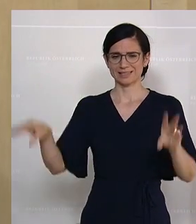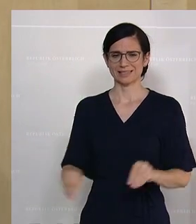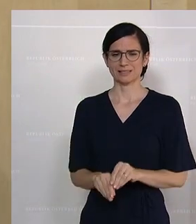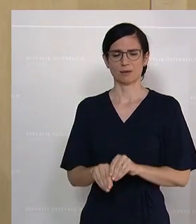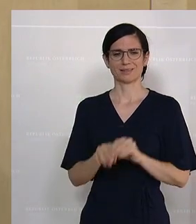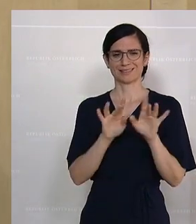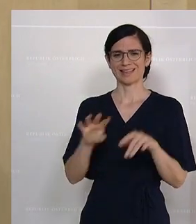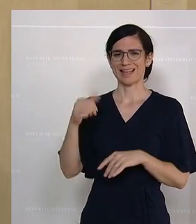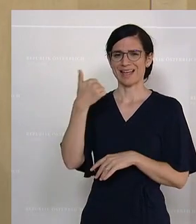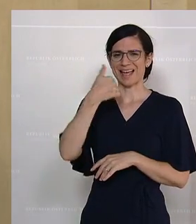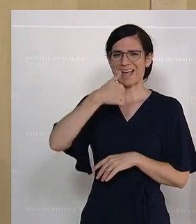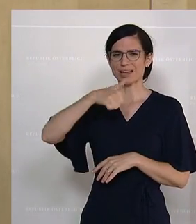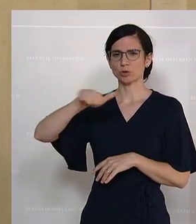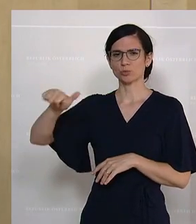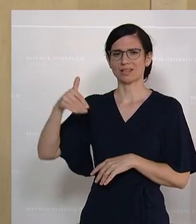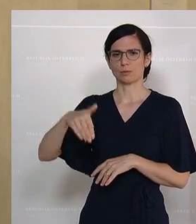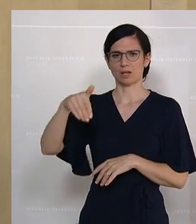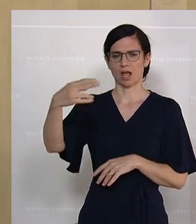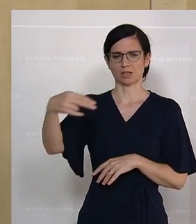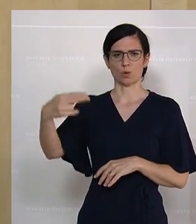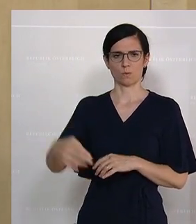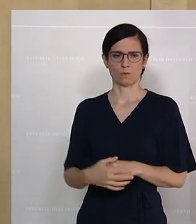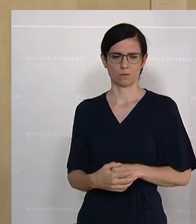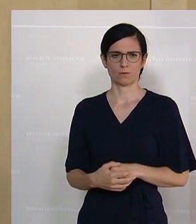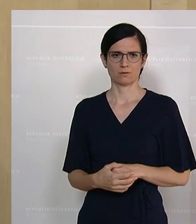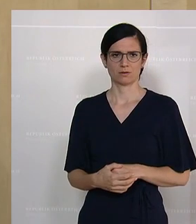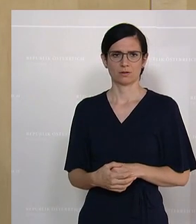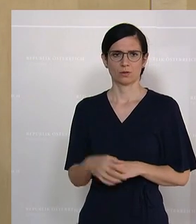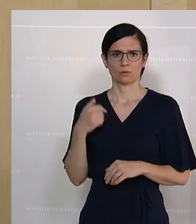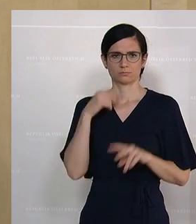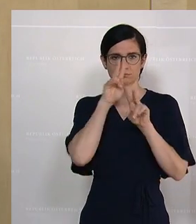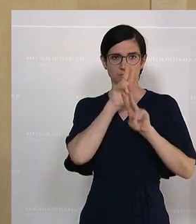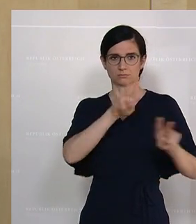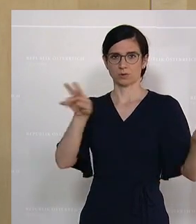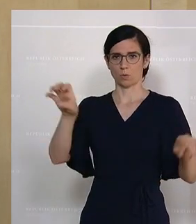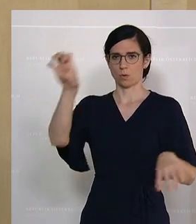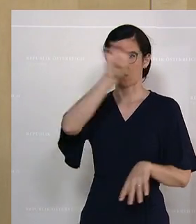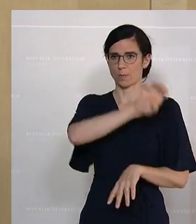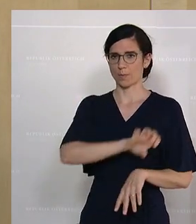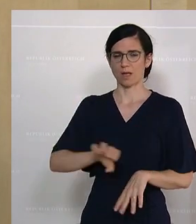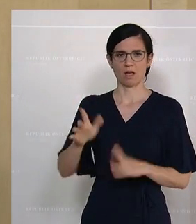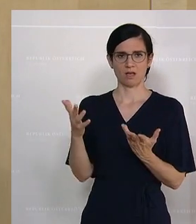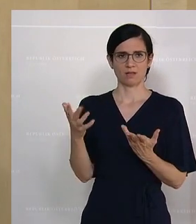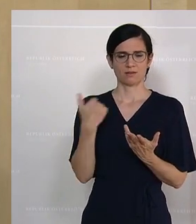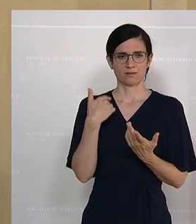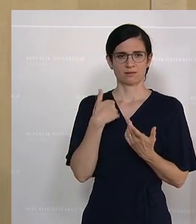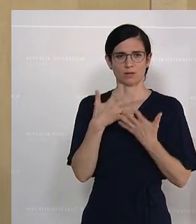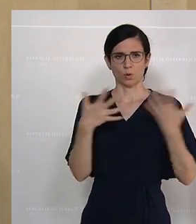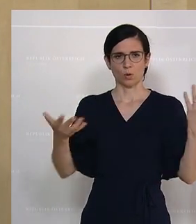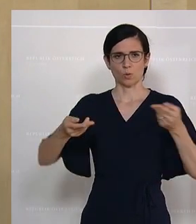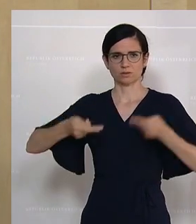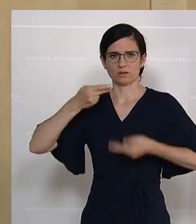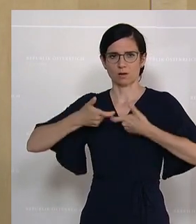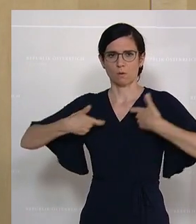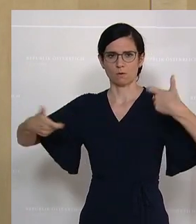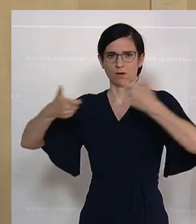summe 100 milliarden euro und ich habe mich umgeschaut in europa ich habe auf einem großen kongress in rom mit den